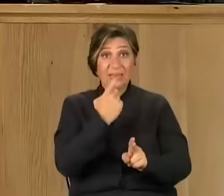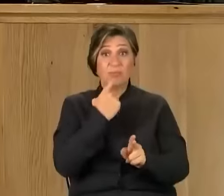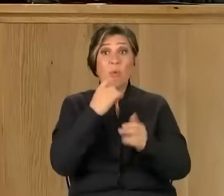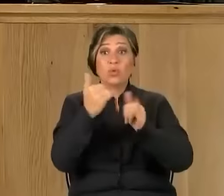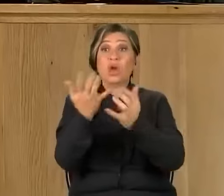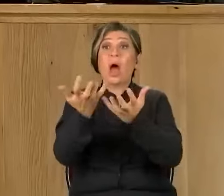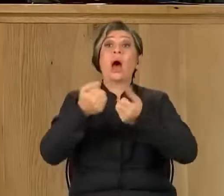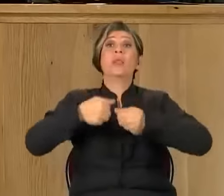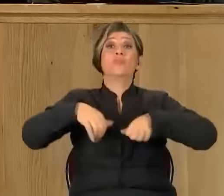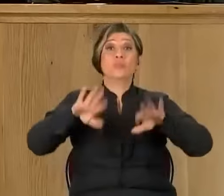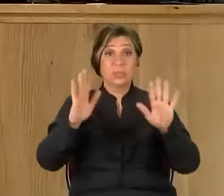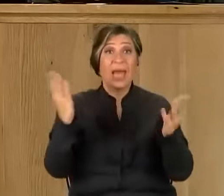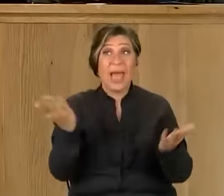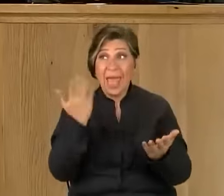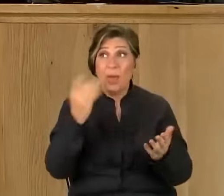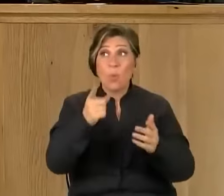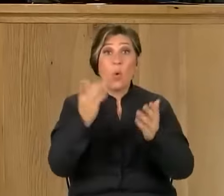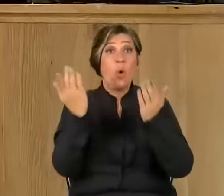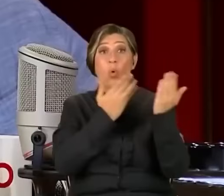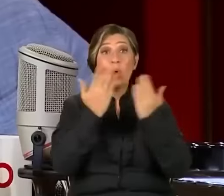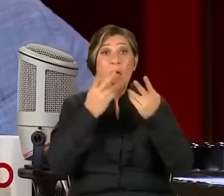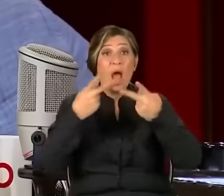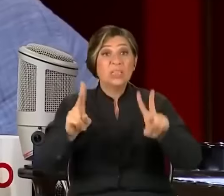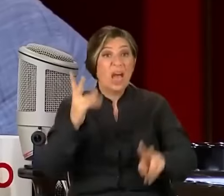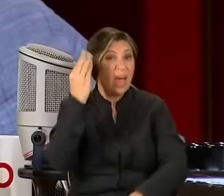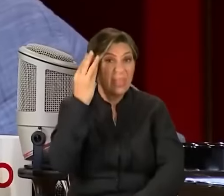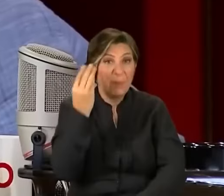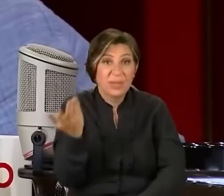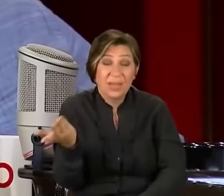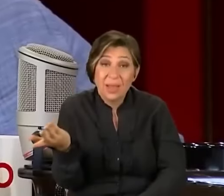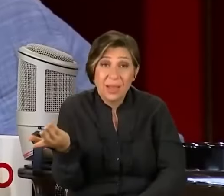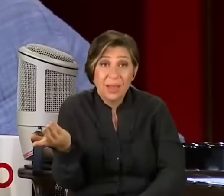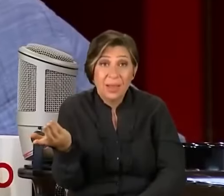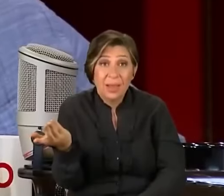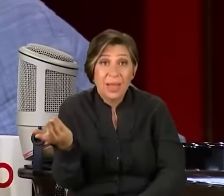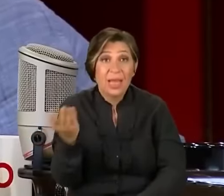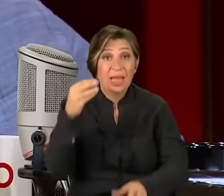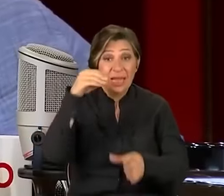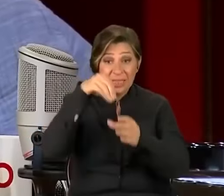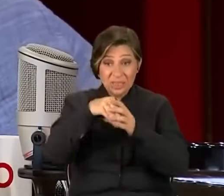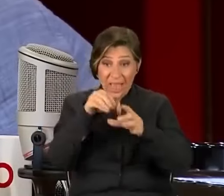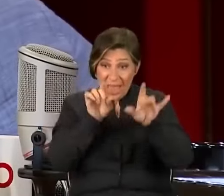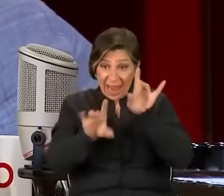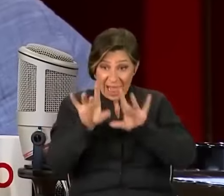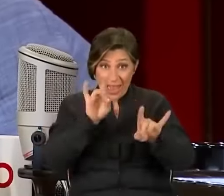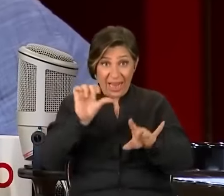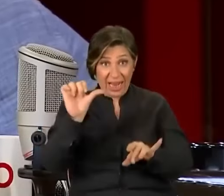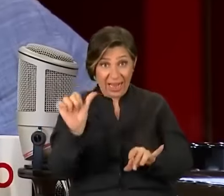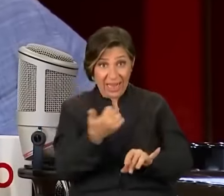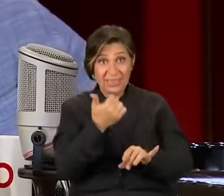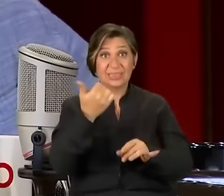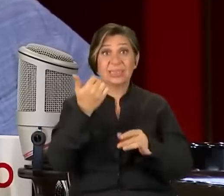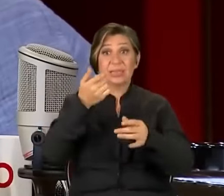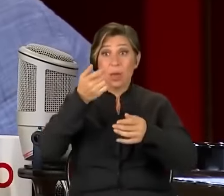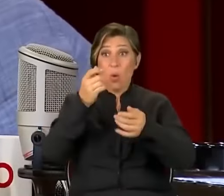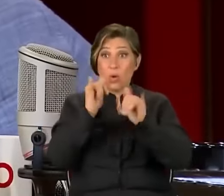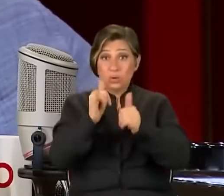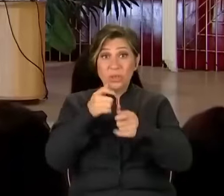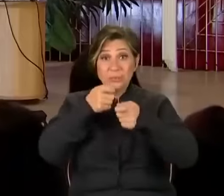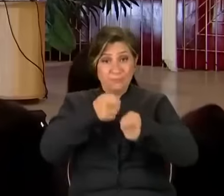bünyesine oyuncu almıyorsa eğer, bu okulları açmamızın manası nedir yani? İçinden eleyerek kaliteli, güzel elemanları